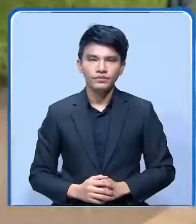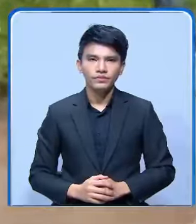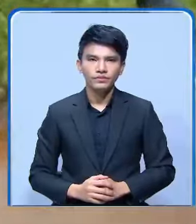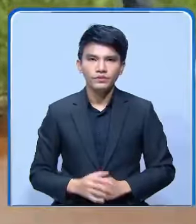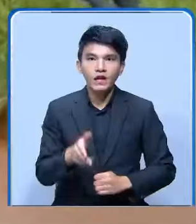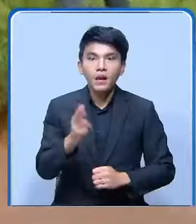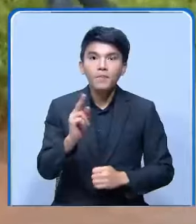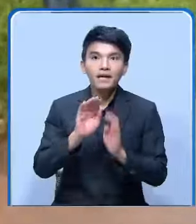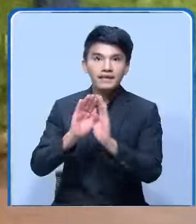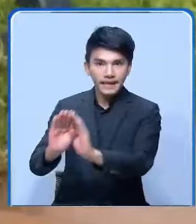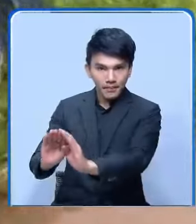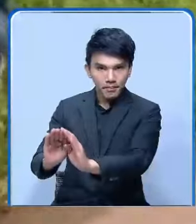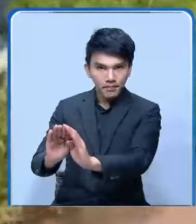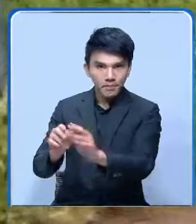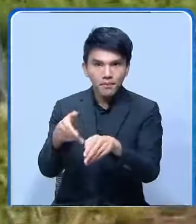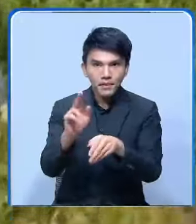เก็บ